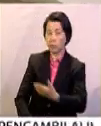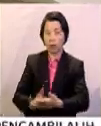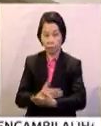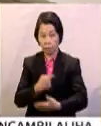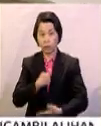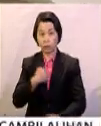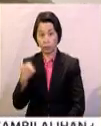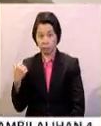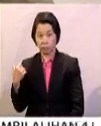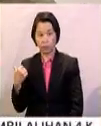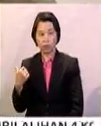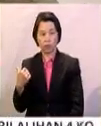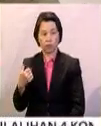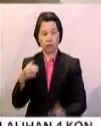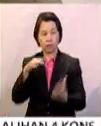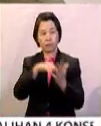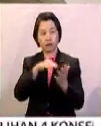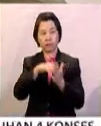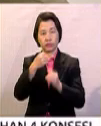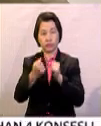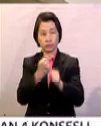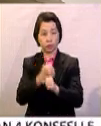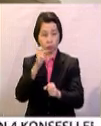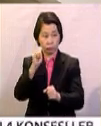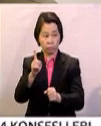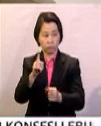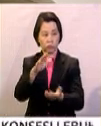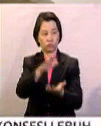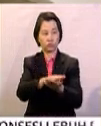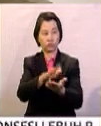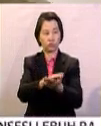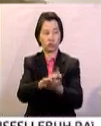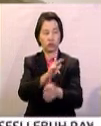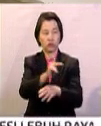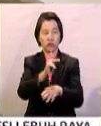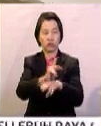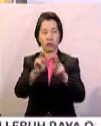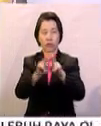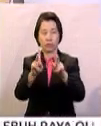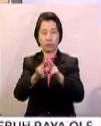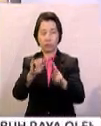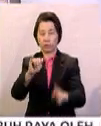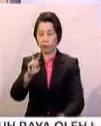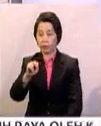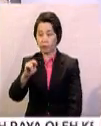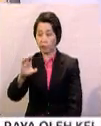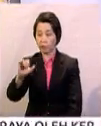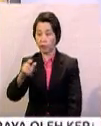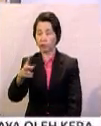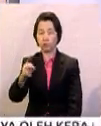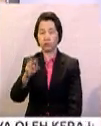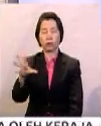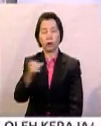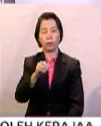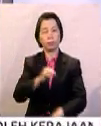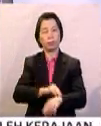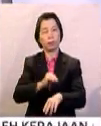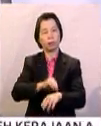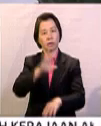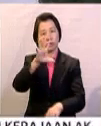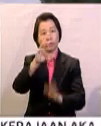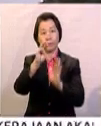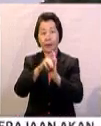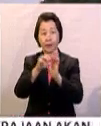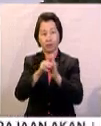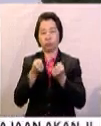tu yang telah belajar di tahun 1 tu di Sekolah Kebangsaan Kampung Rincing. Hanya mengambil masa dalam 5 minit